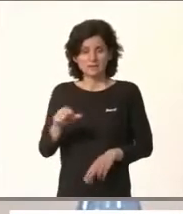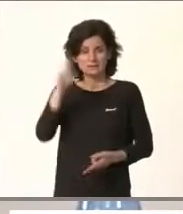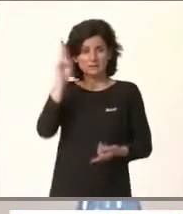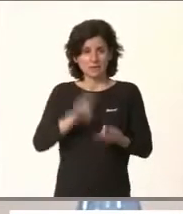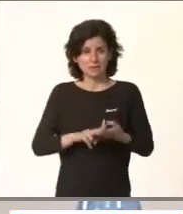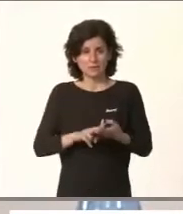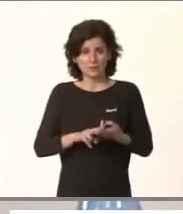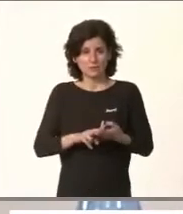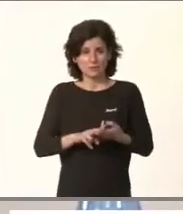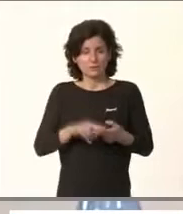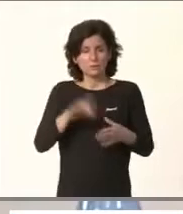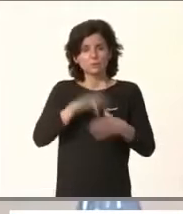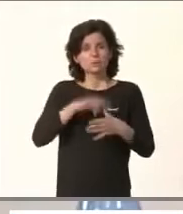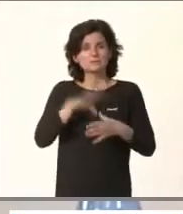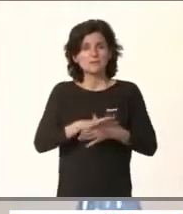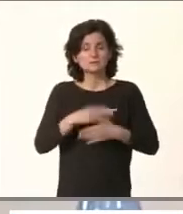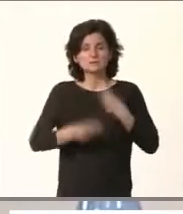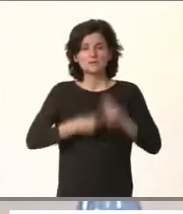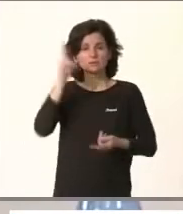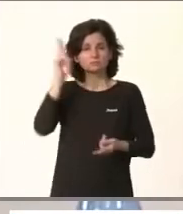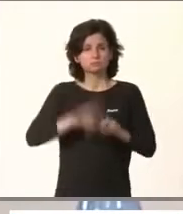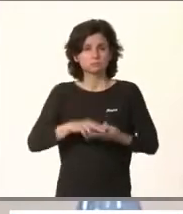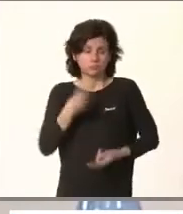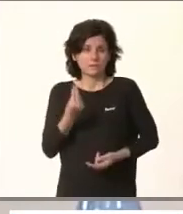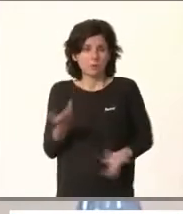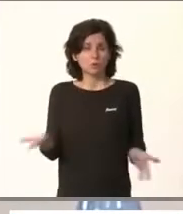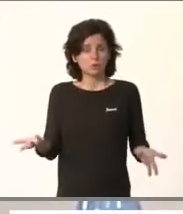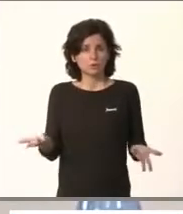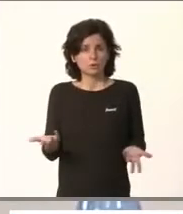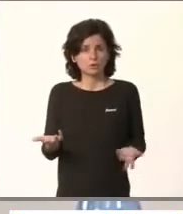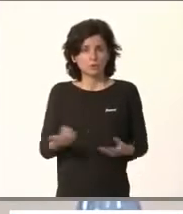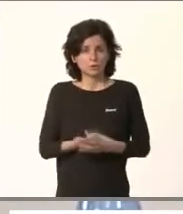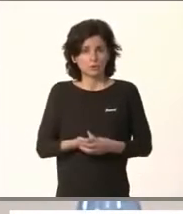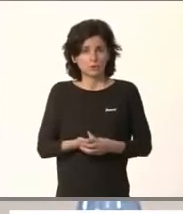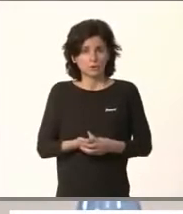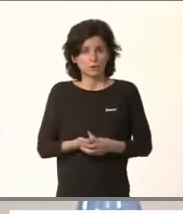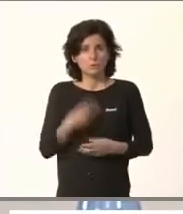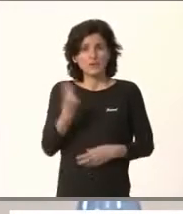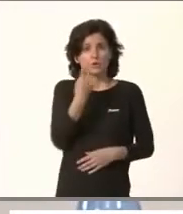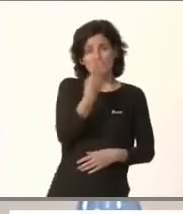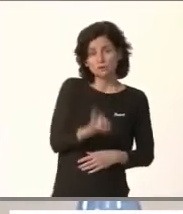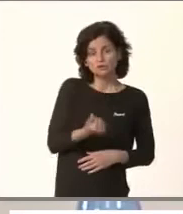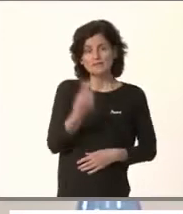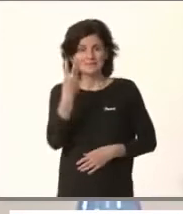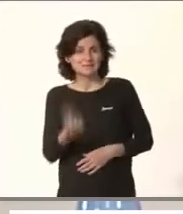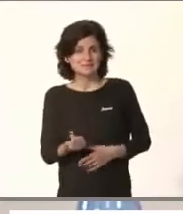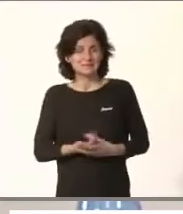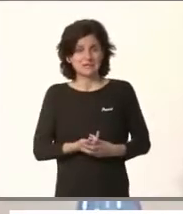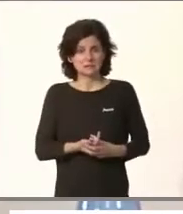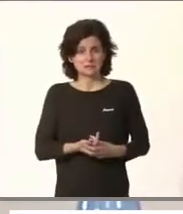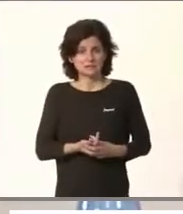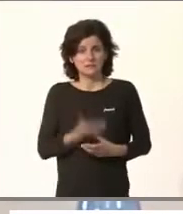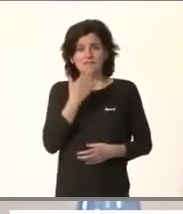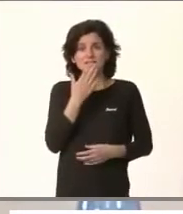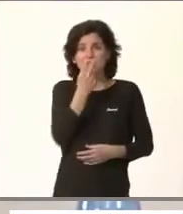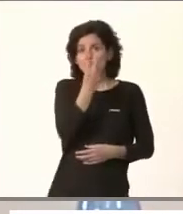dos dies. Què tinc que jo dir respecte de que s'ha fet en dos dies? Pues bravo, bravíssimo. Per què fer-ho en cinc si se